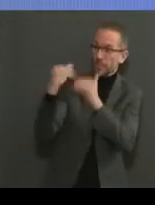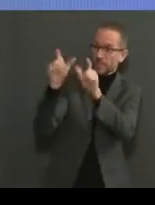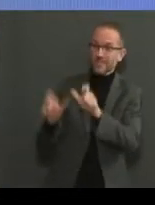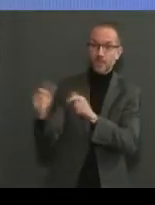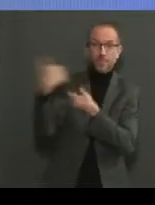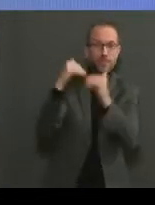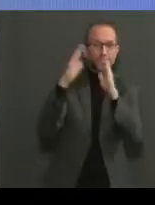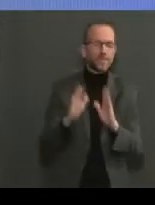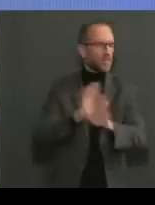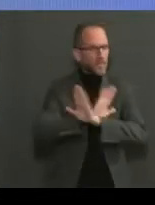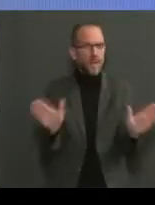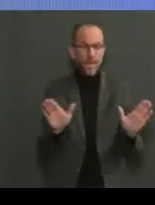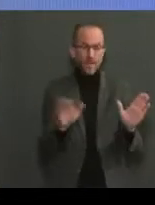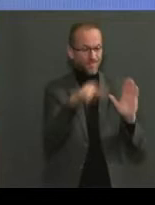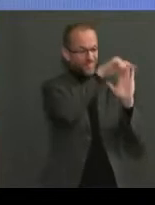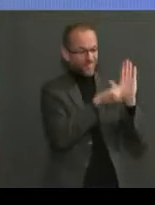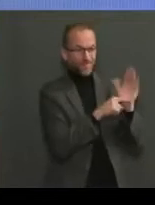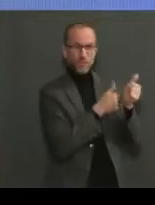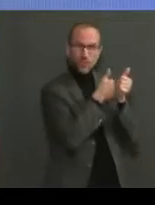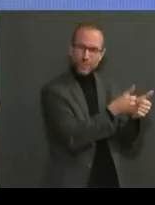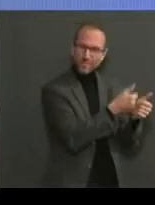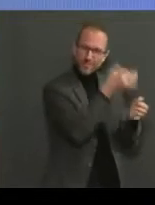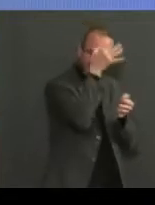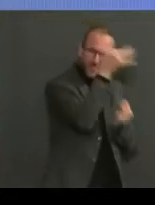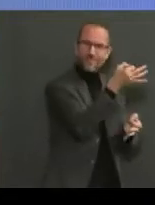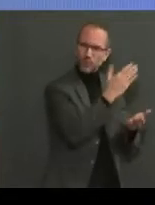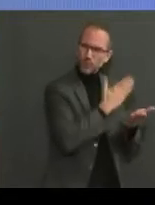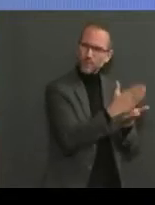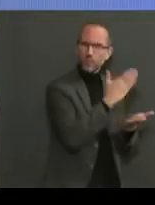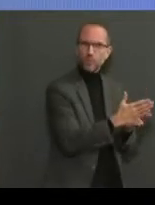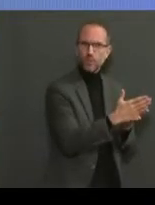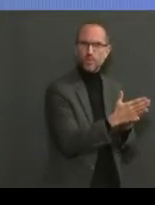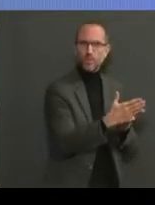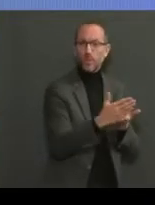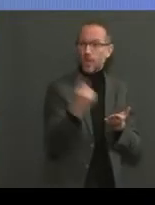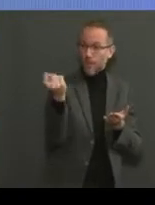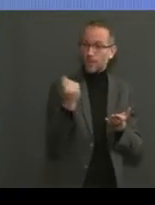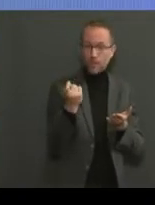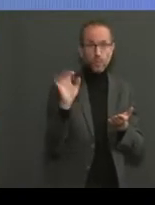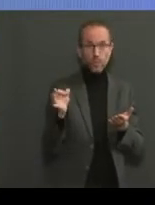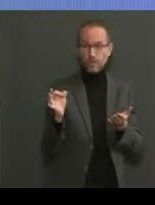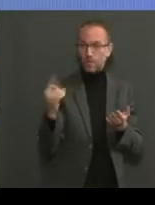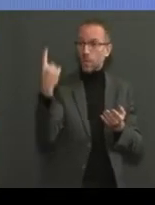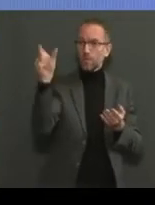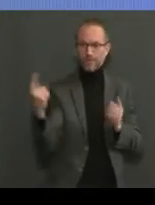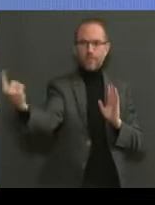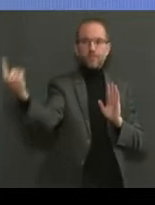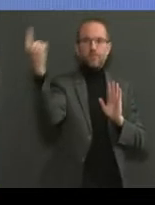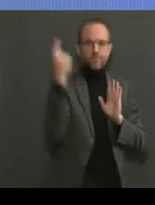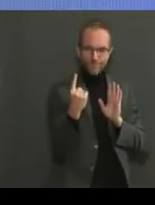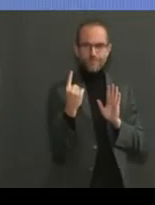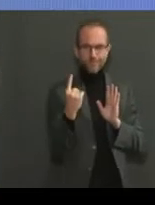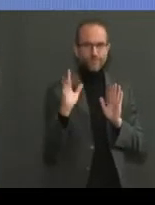Respectez strictement les règles et ne voyez que votre seul et unique contact rapproché.